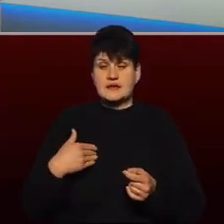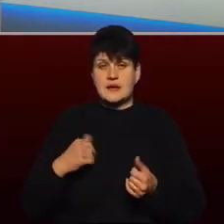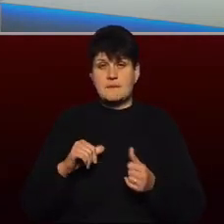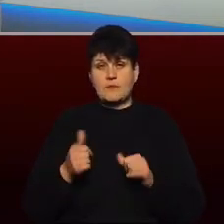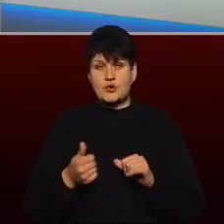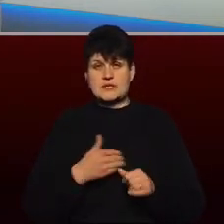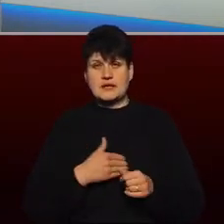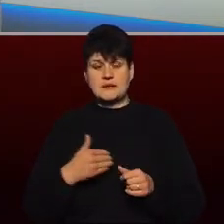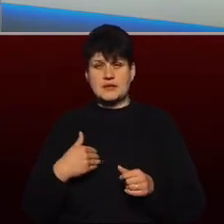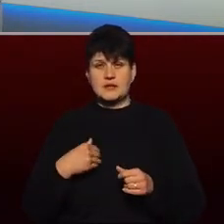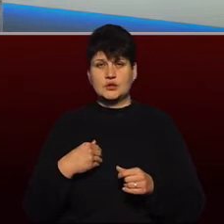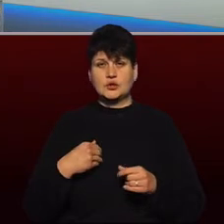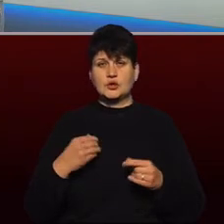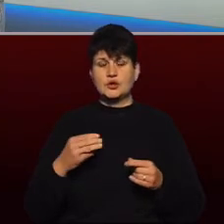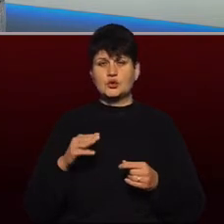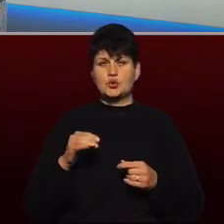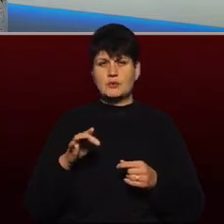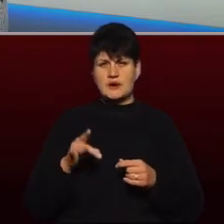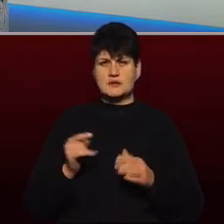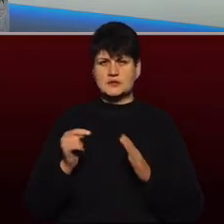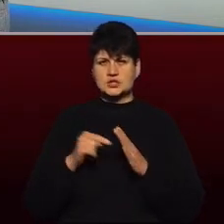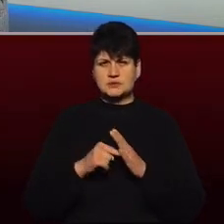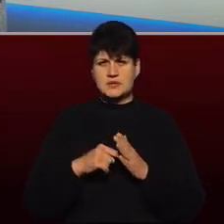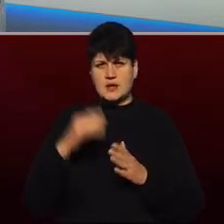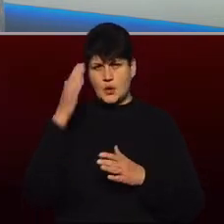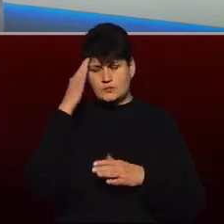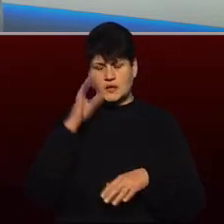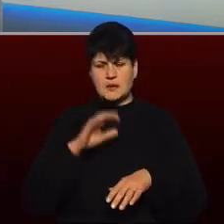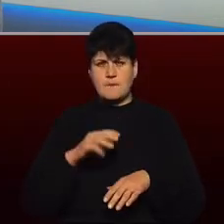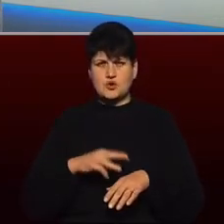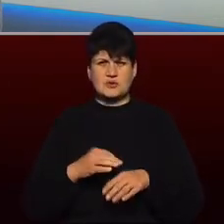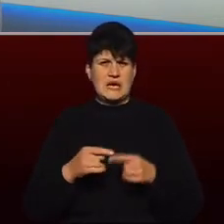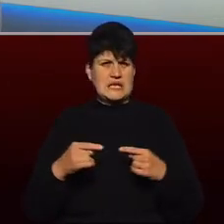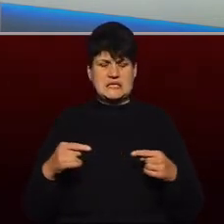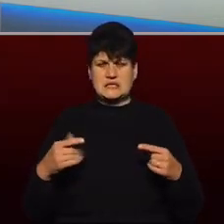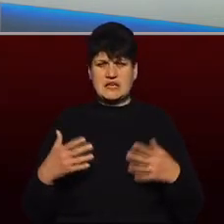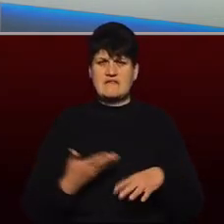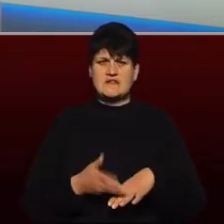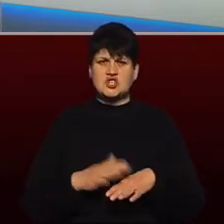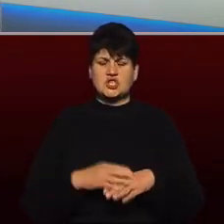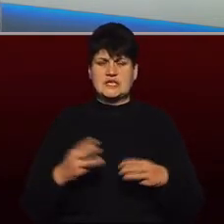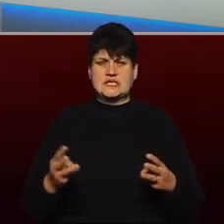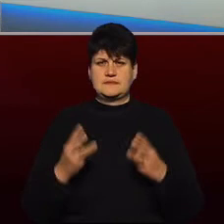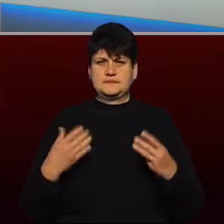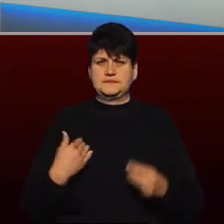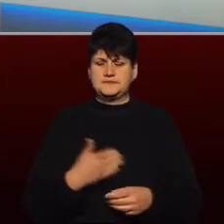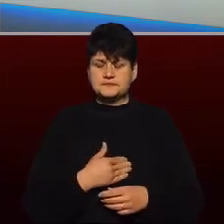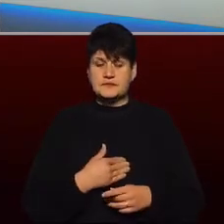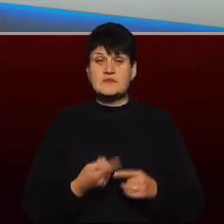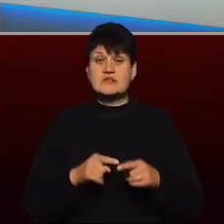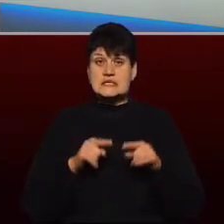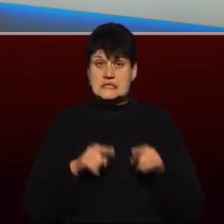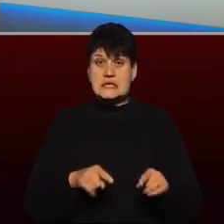туберкульозу, ураження головного мозку, такі як менінгіти, різного походження, важкі пневмонії і так далі. Тобто при таких станах